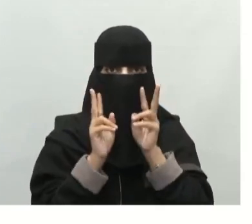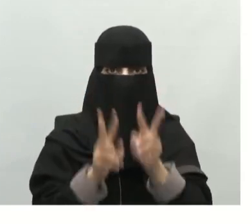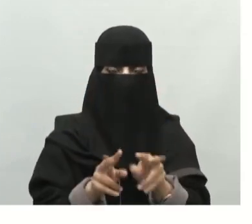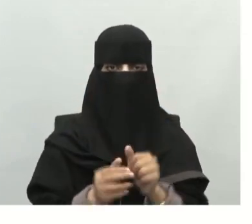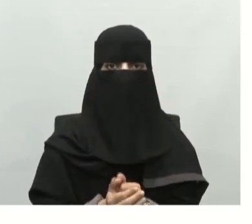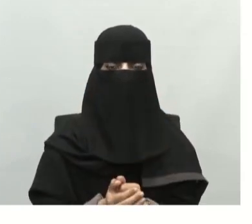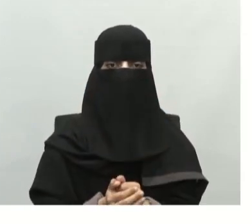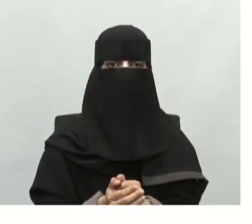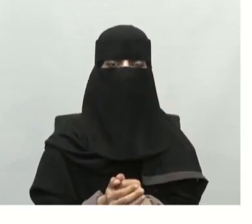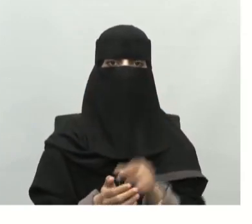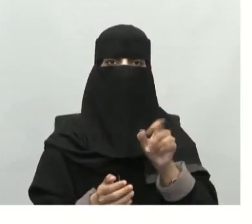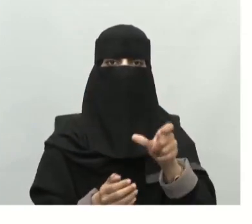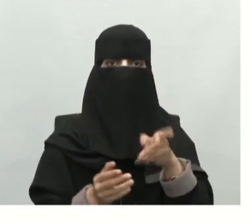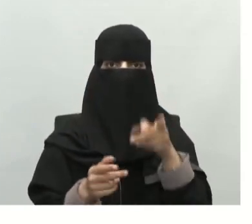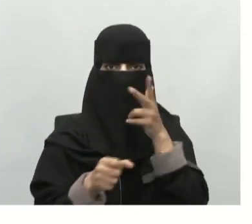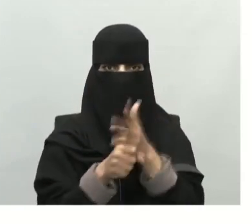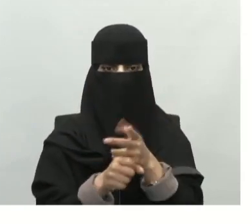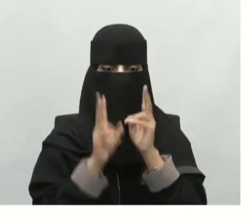الخصائص من هذا